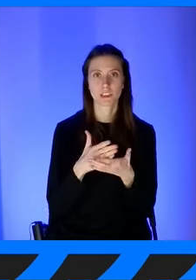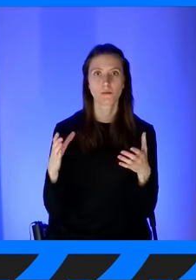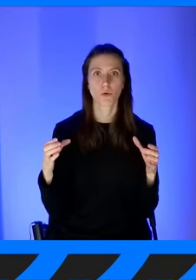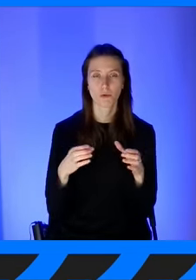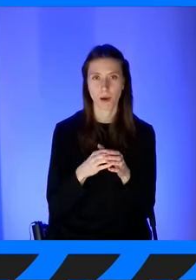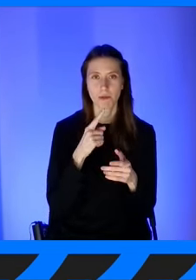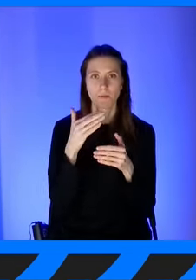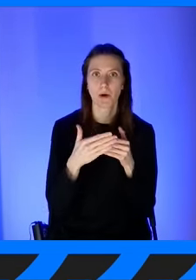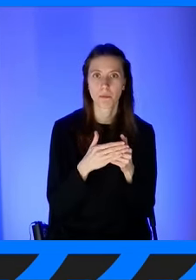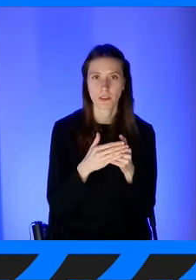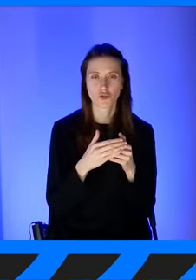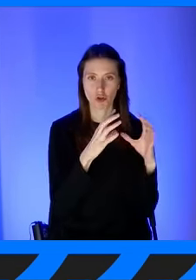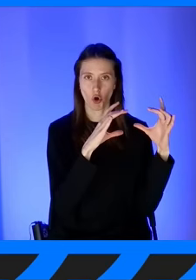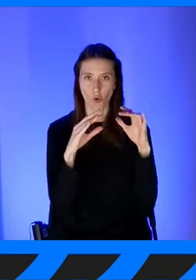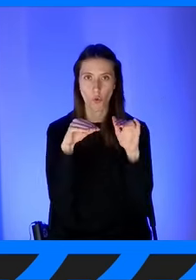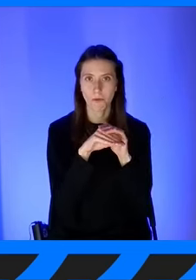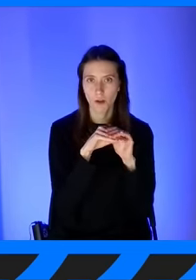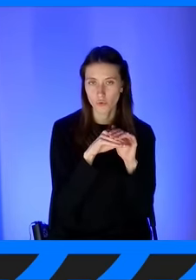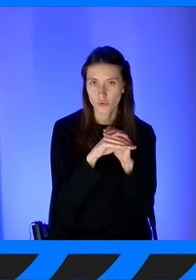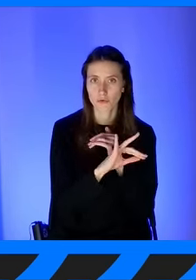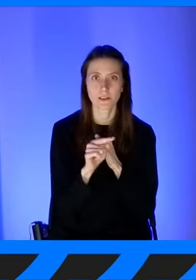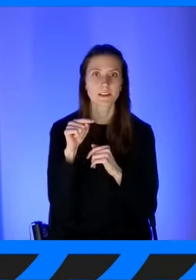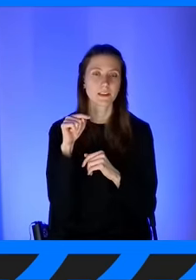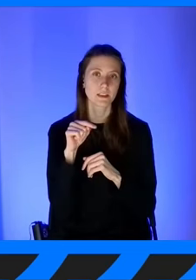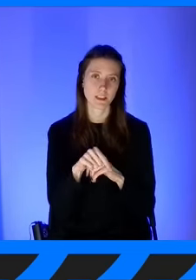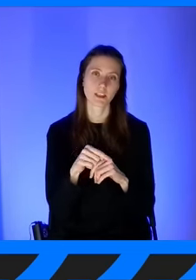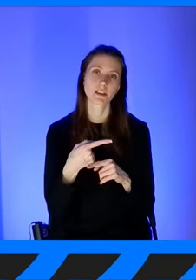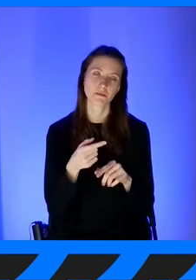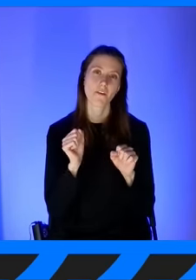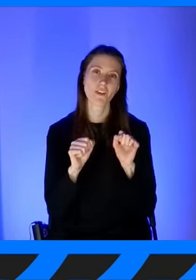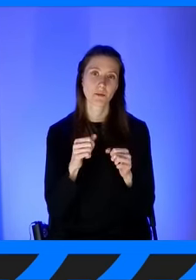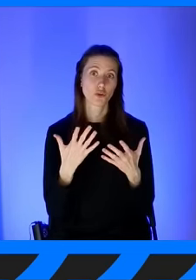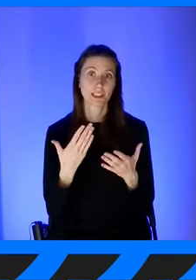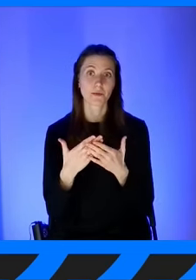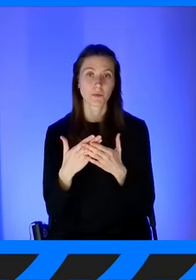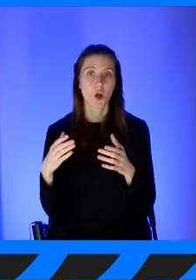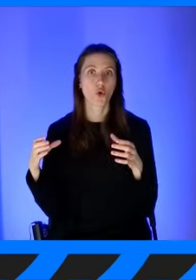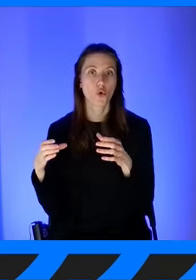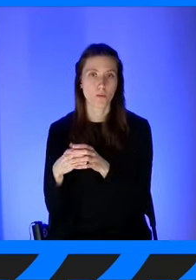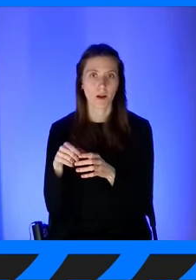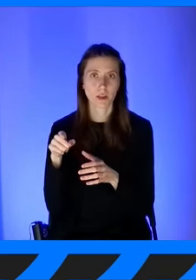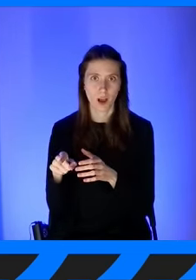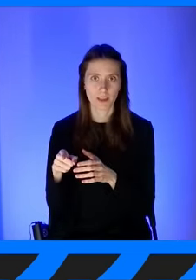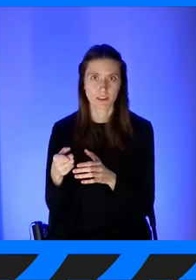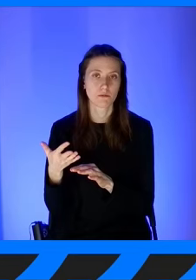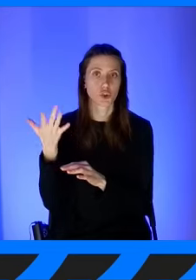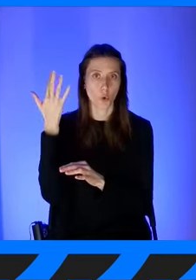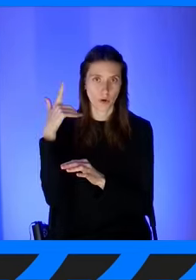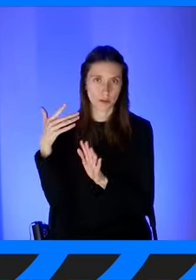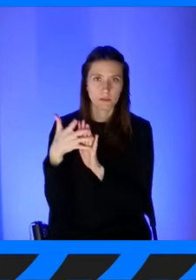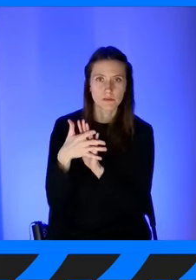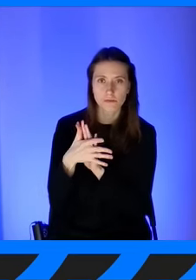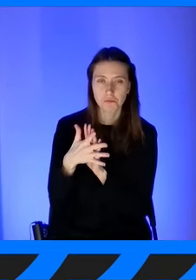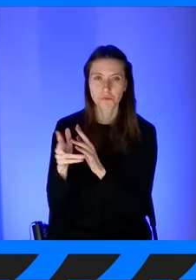к облаку и здесь тогда это возможно там в случае если команда именно вот этим продуктом занимался других задач не